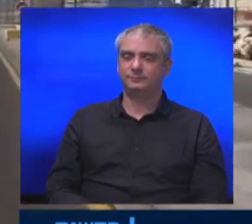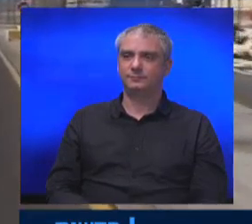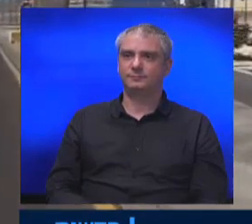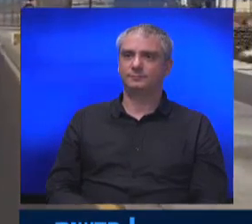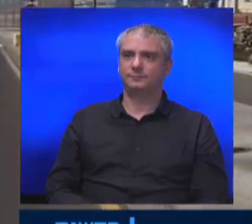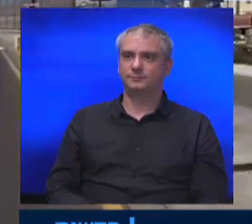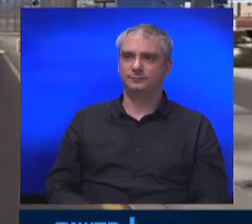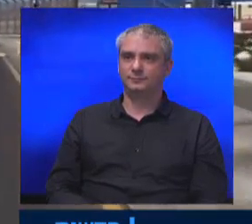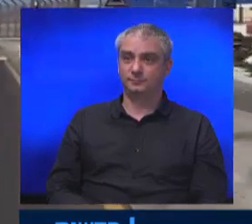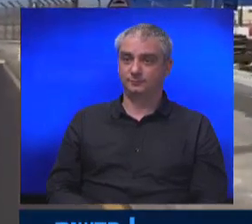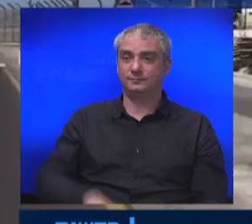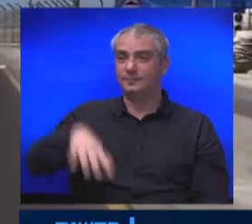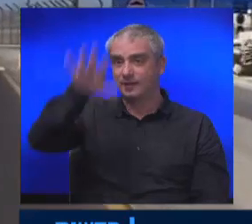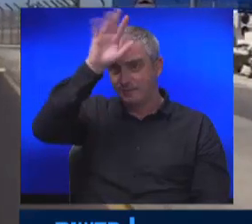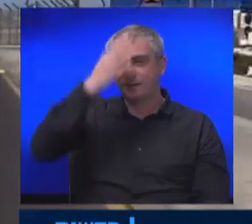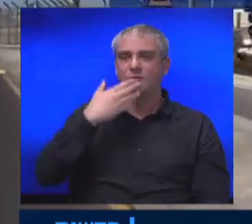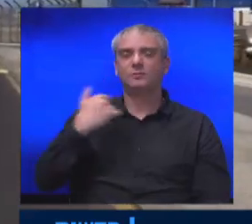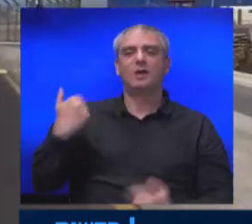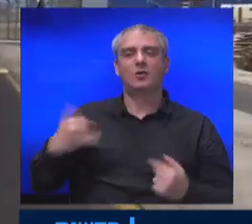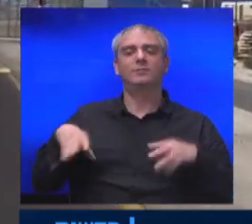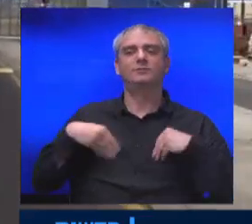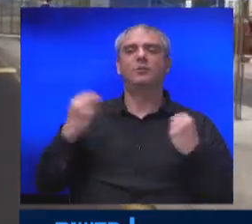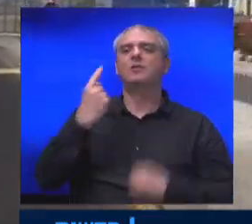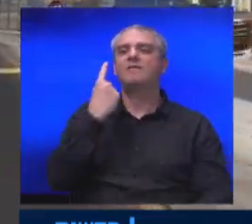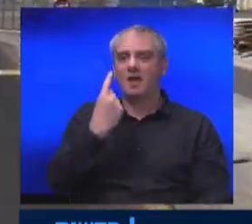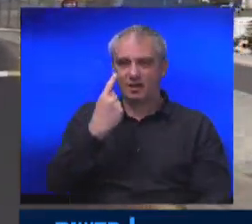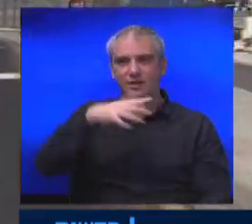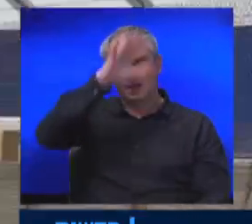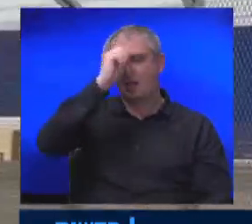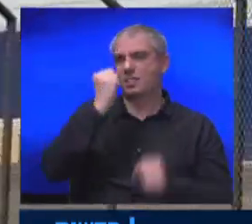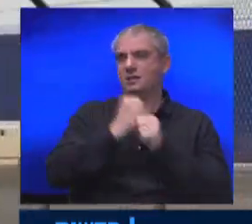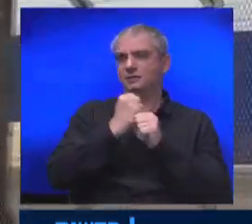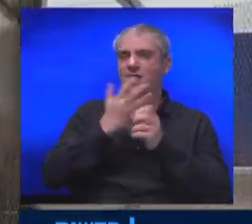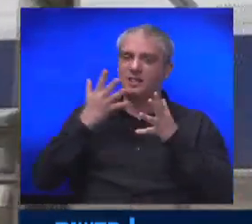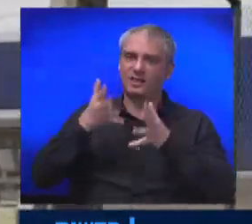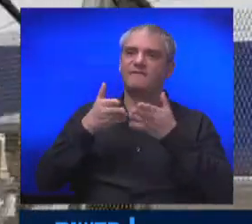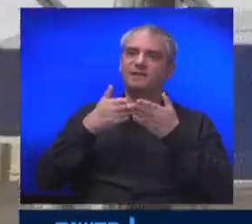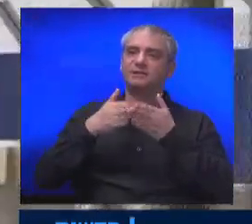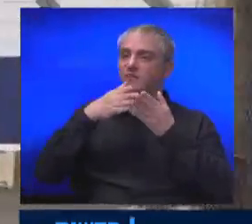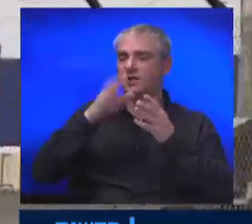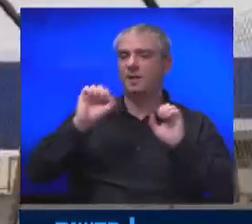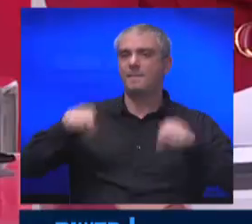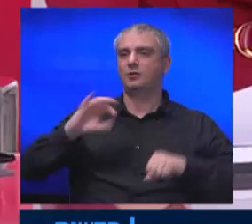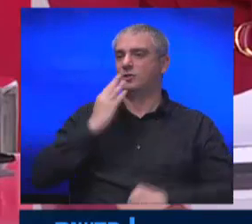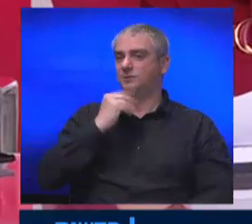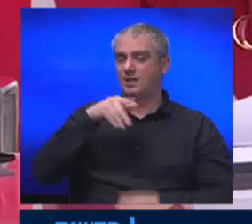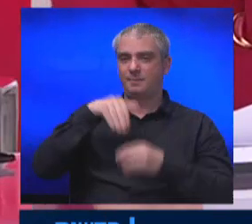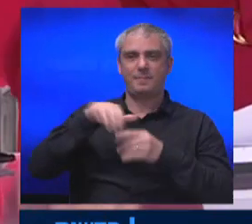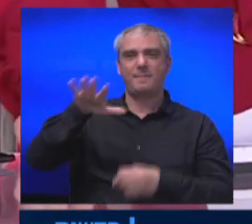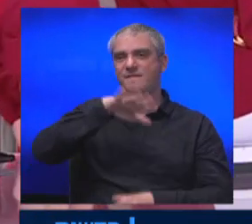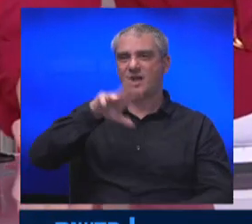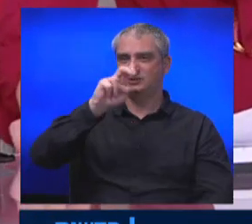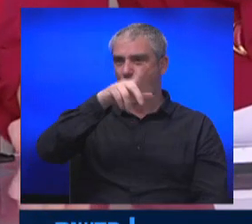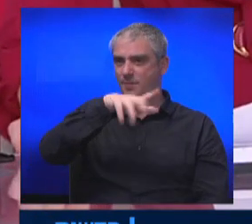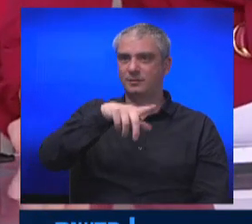בטהרן ובירושלים הסכימו היום על דבר אחד. איראן עומדת מאחורי תקיפת הספינה שבבעלות ישראלית במפרץ עומאן. ישראל